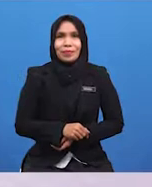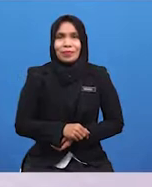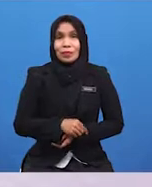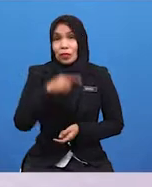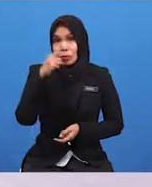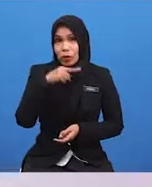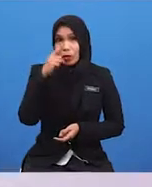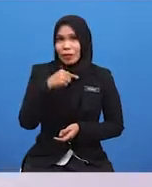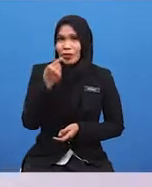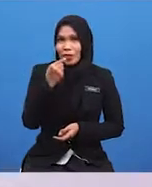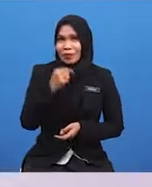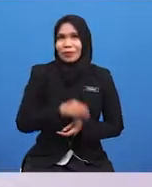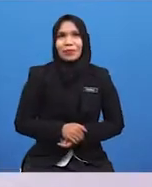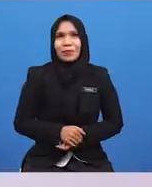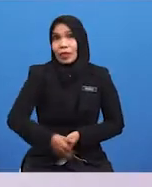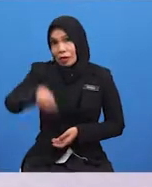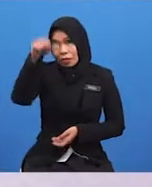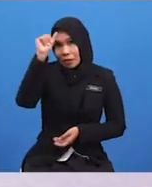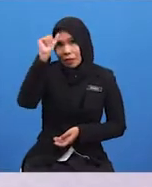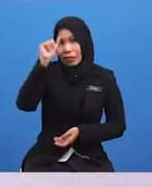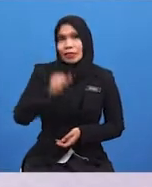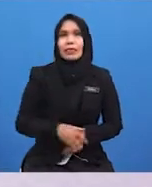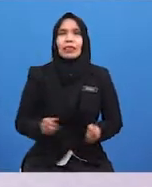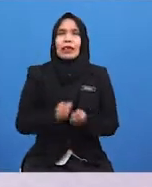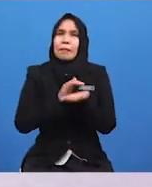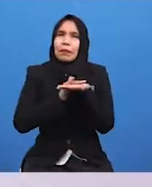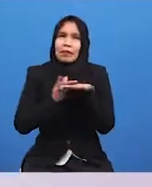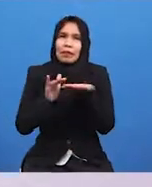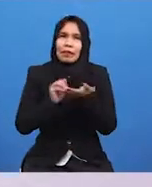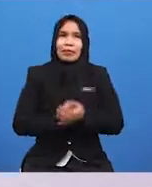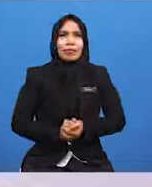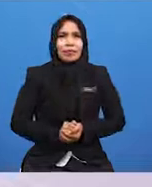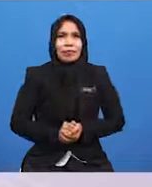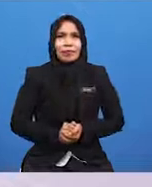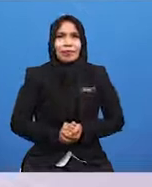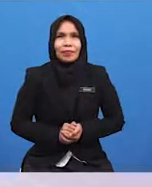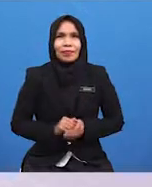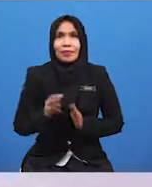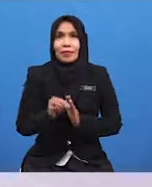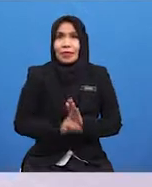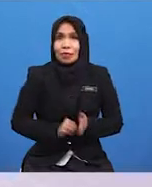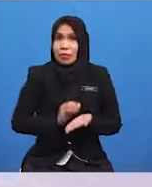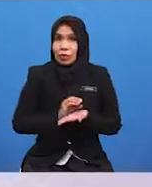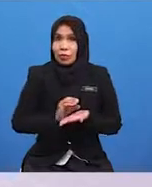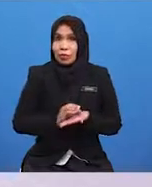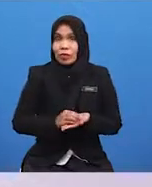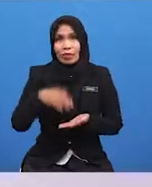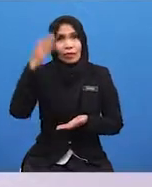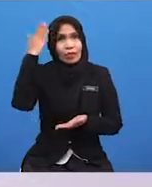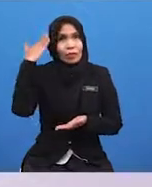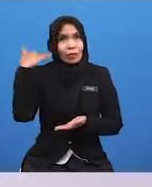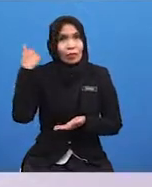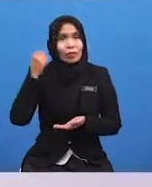gigi mandi dengan Rose mencuci rambut